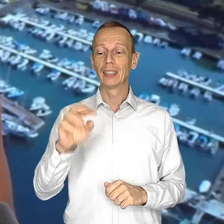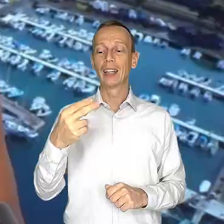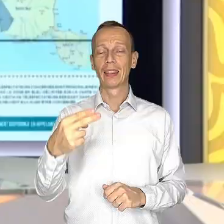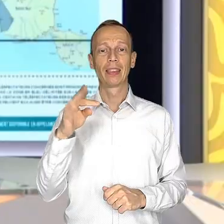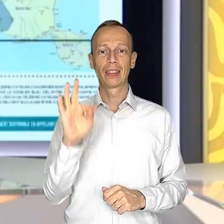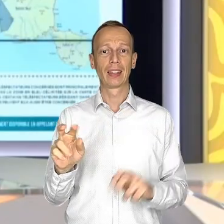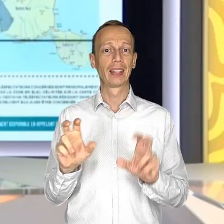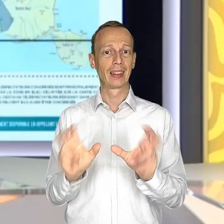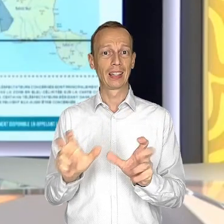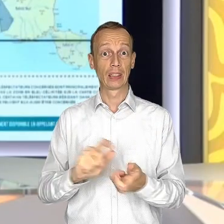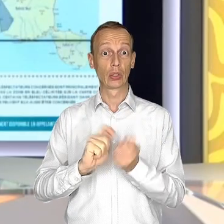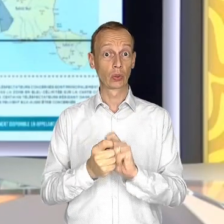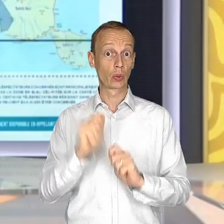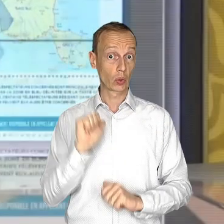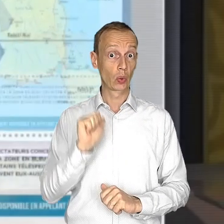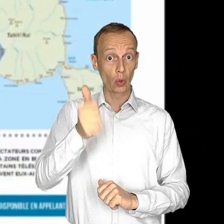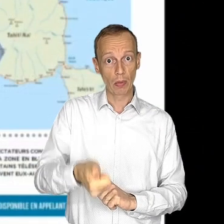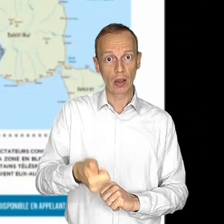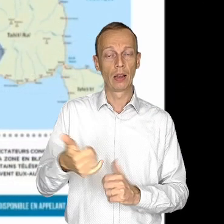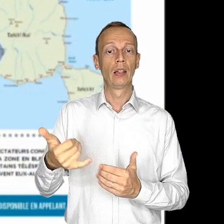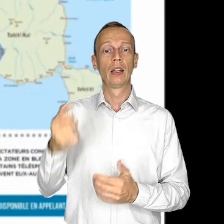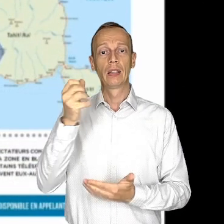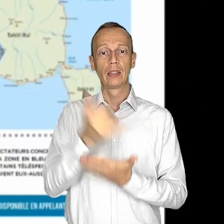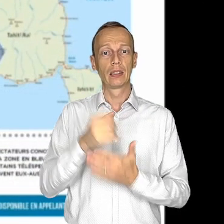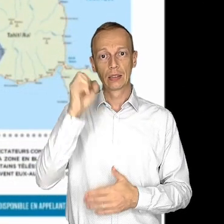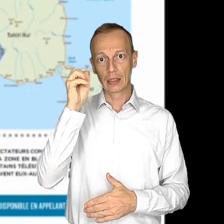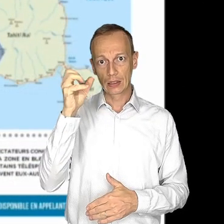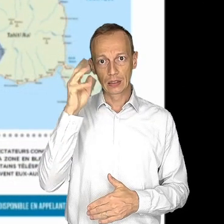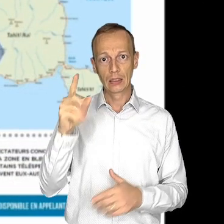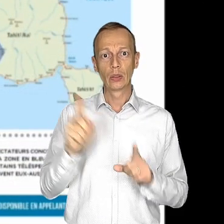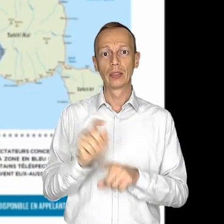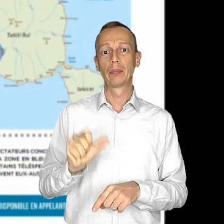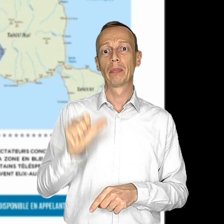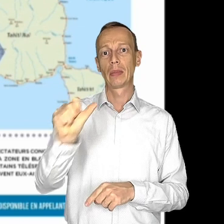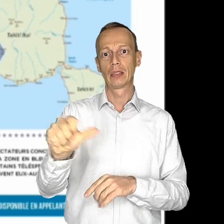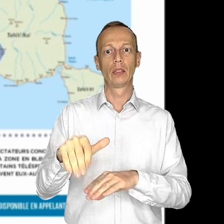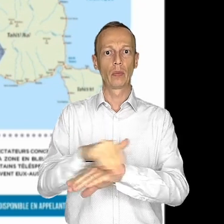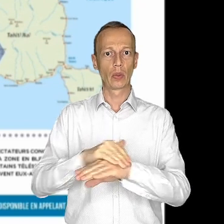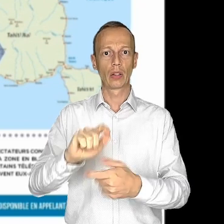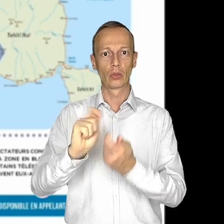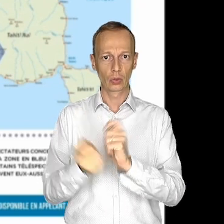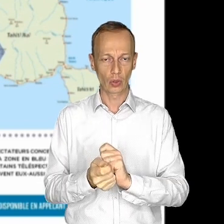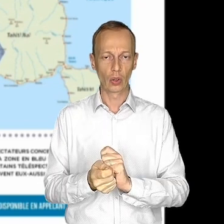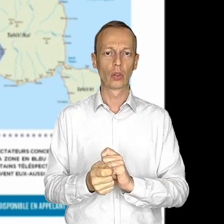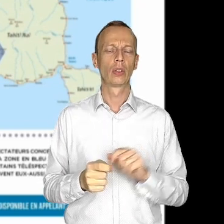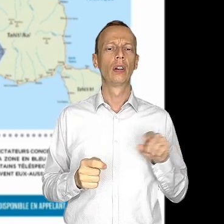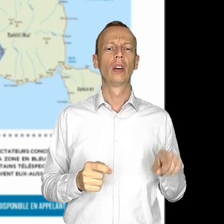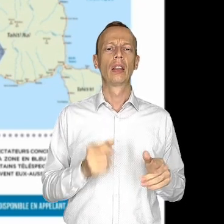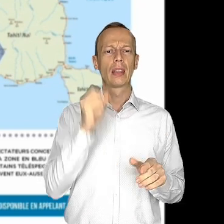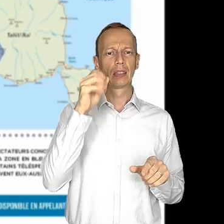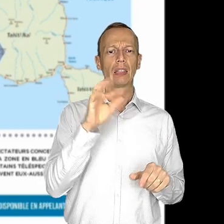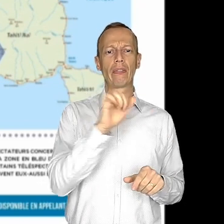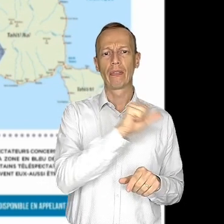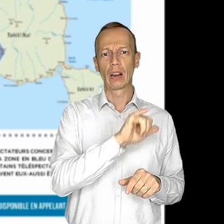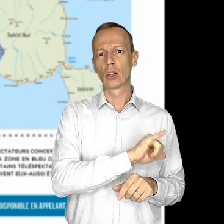TNT, donc de vos télévisions, changent demain pour l'île de Tahiti et mardi prochain pour l'île Sœur. Pour Tahiti, c'est la zone allant de